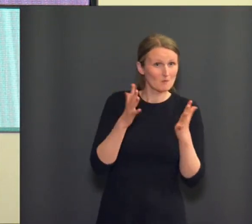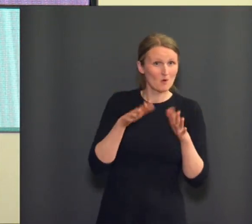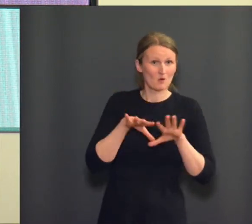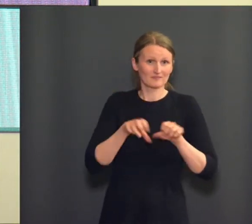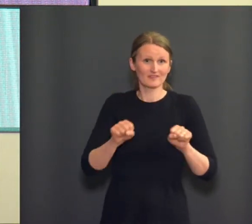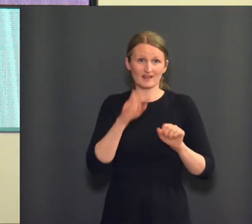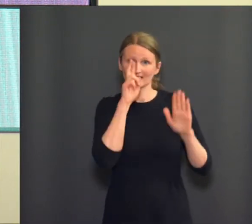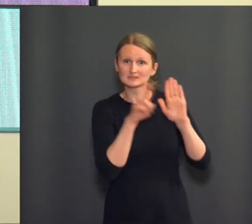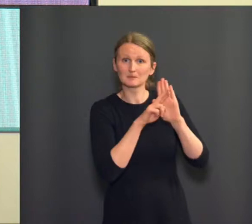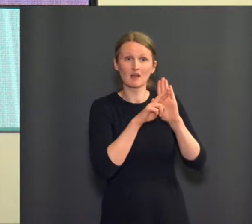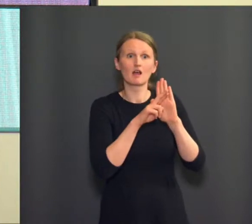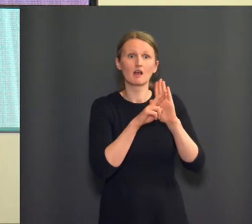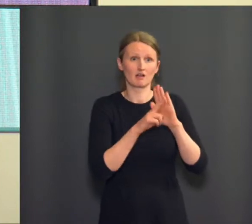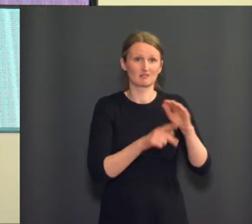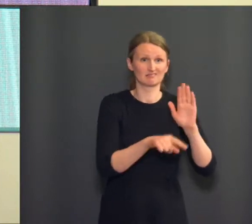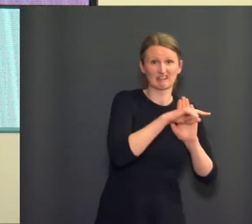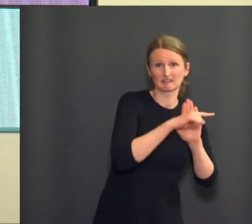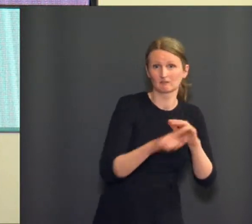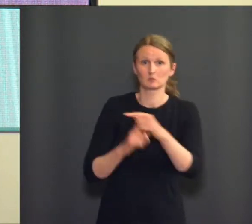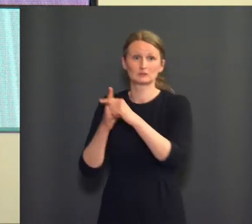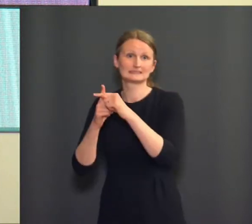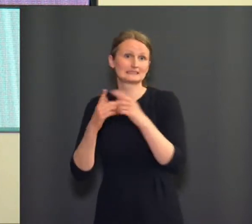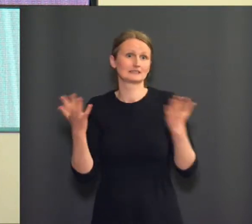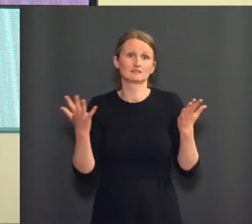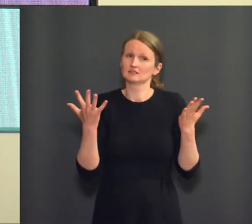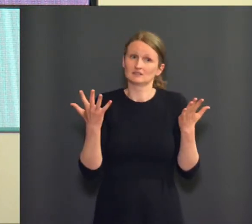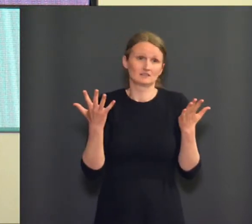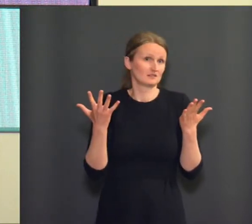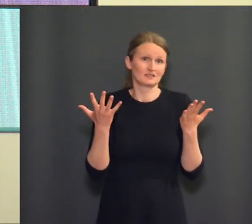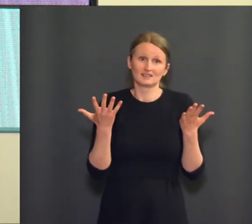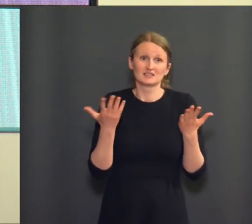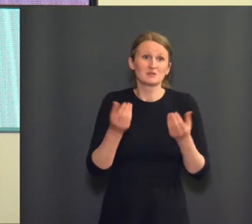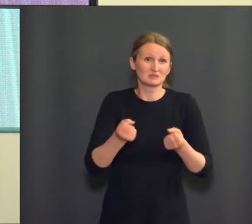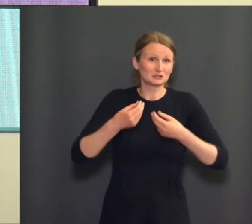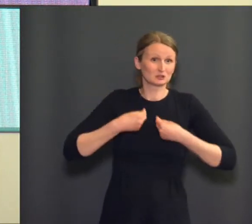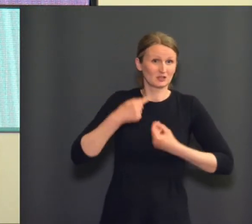pas une certitude dans l'évolution des choses.